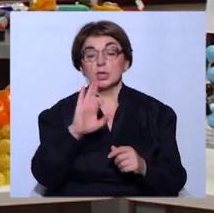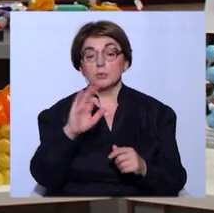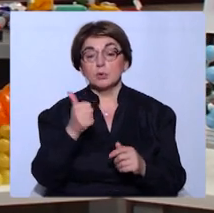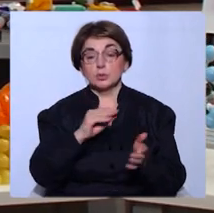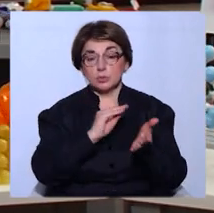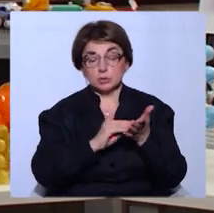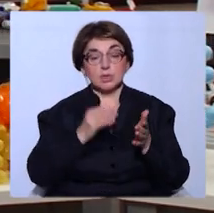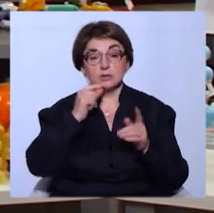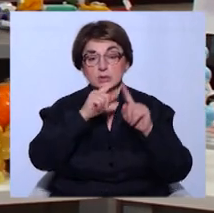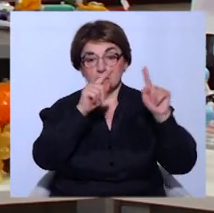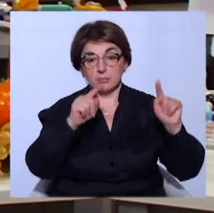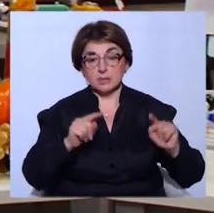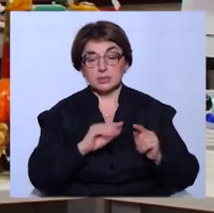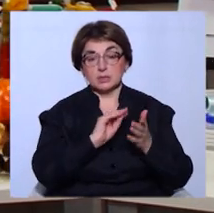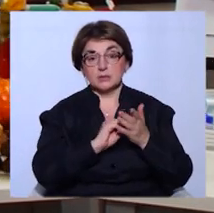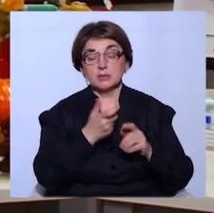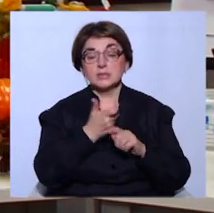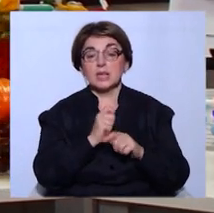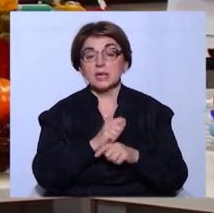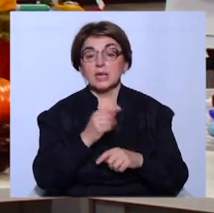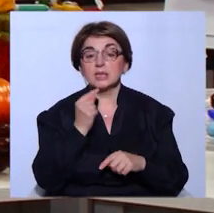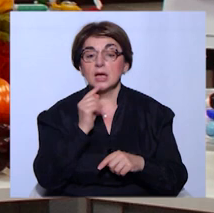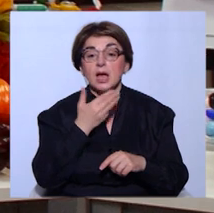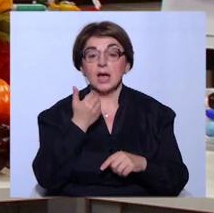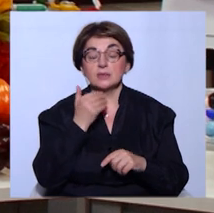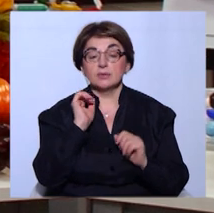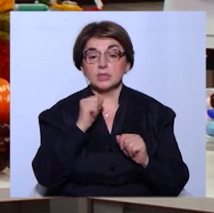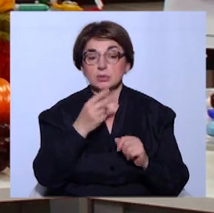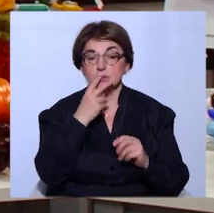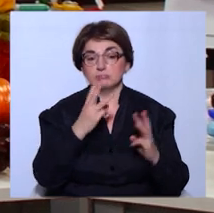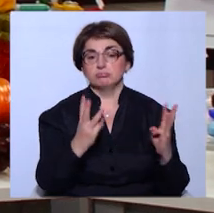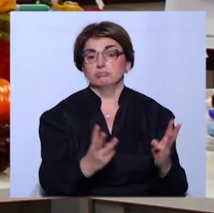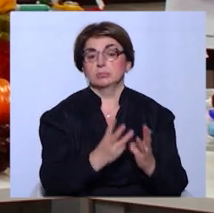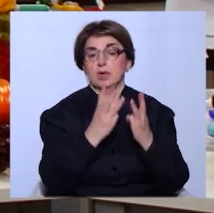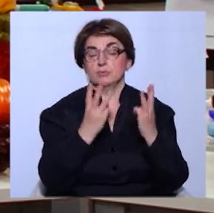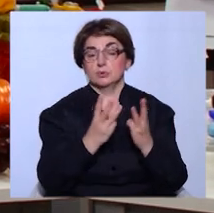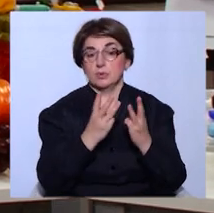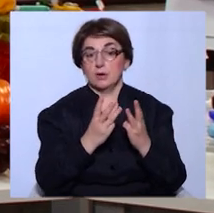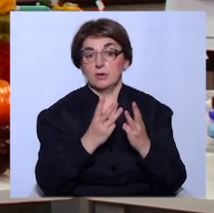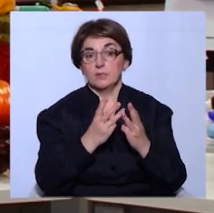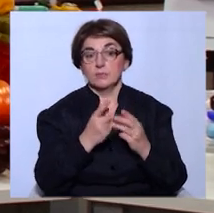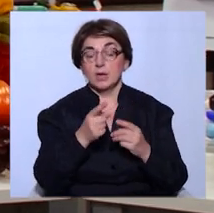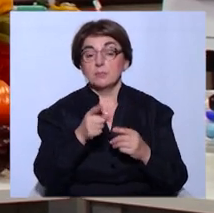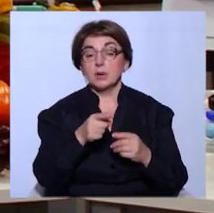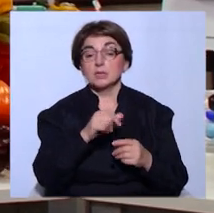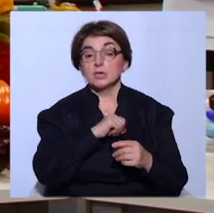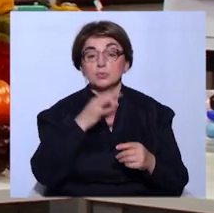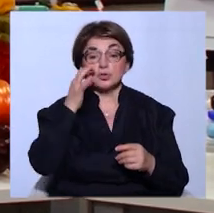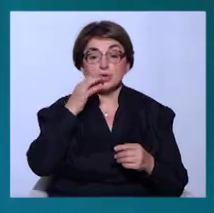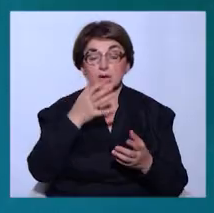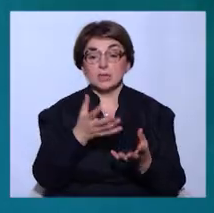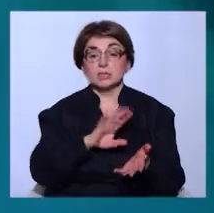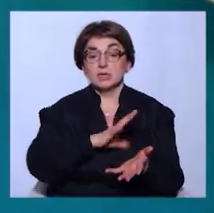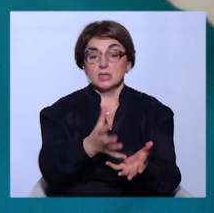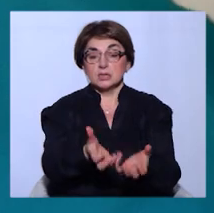შეიძლება დავანახშიროთ, ანუ წავართვათ წყალი, ნახეთ, შაქარი ნახშირწყალია. სიტყვაში უდევს,